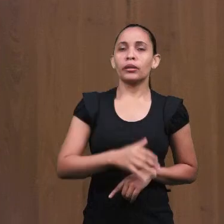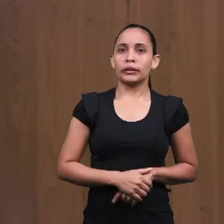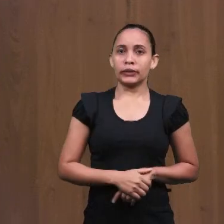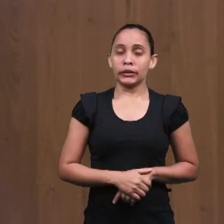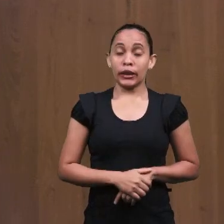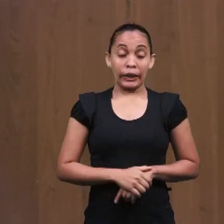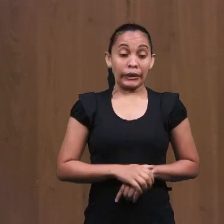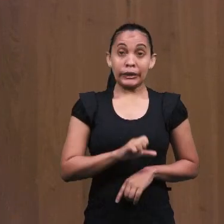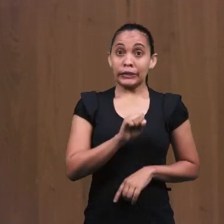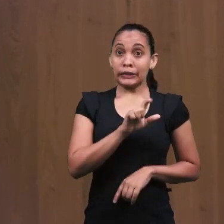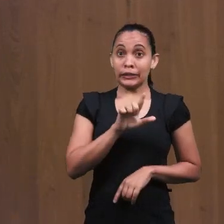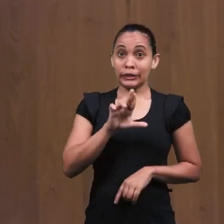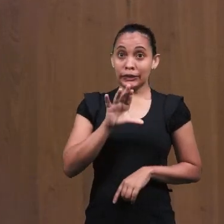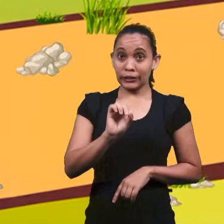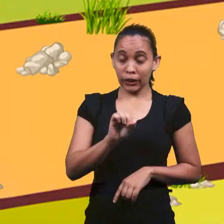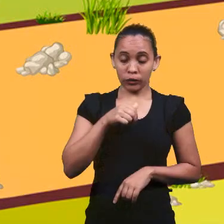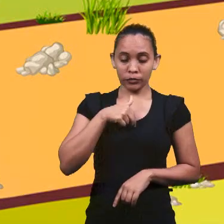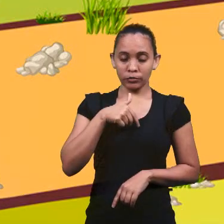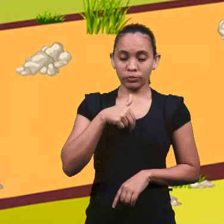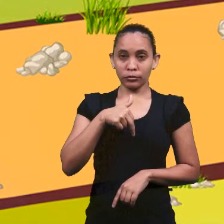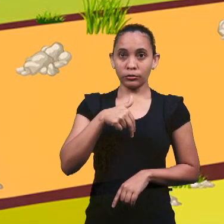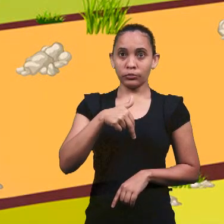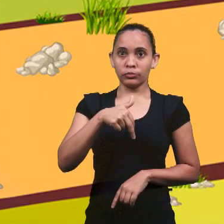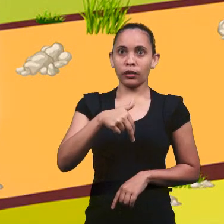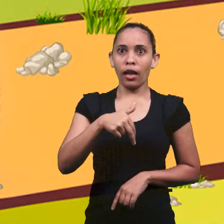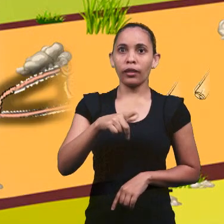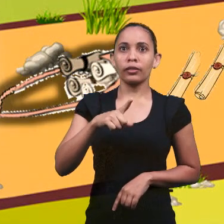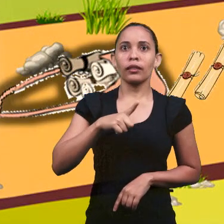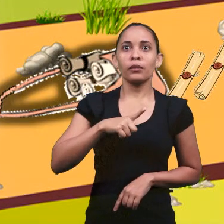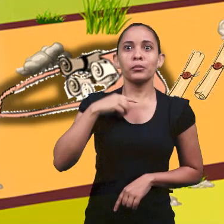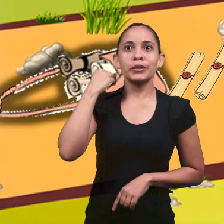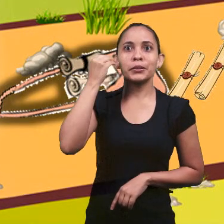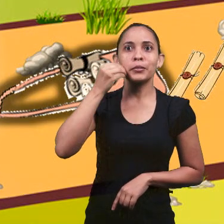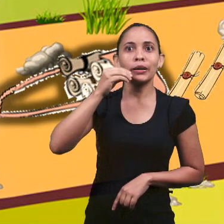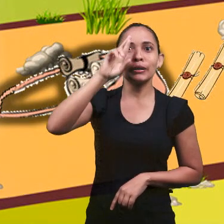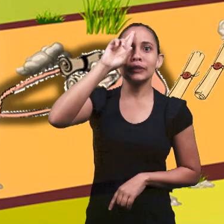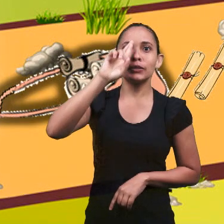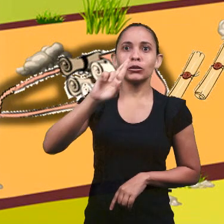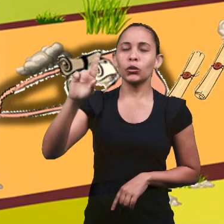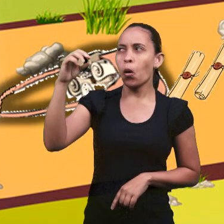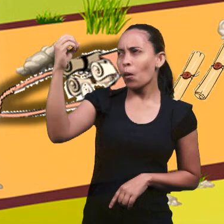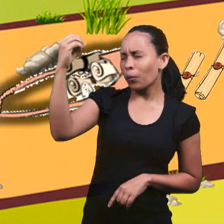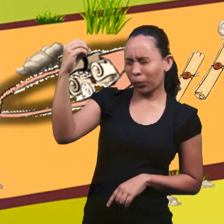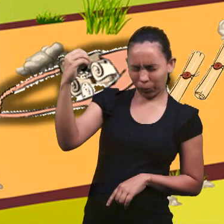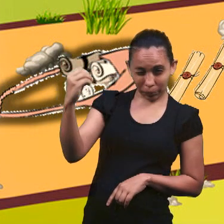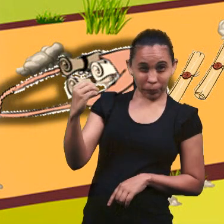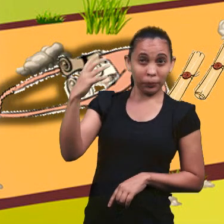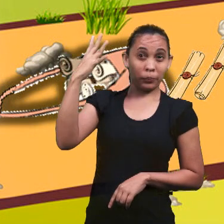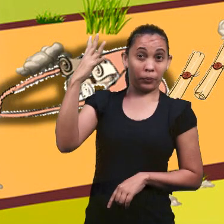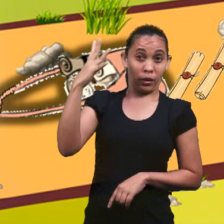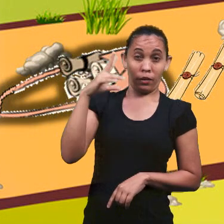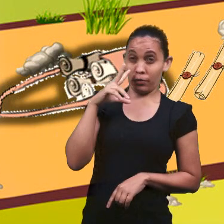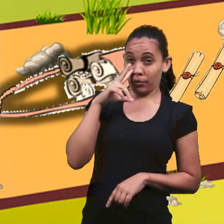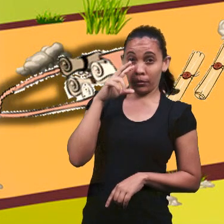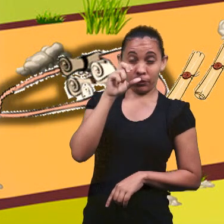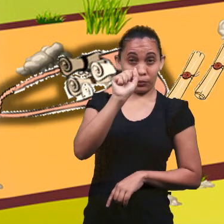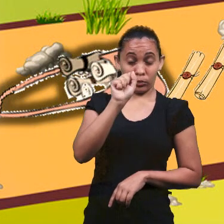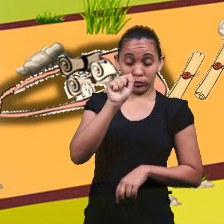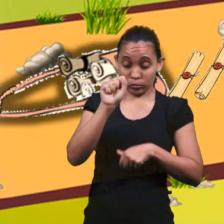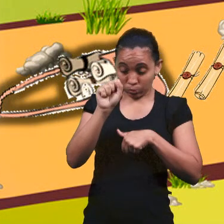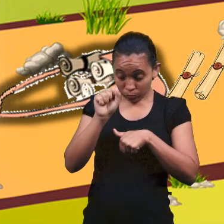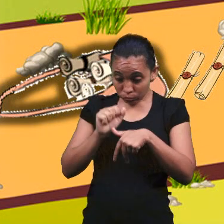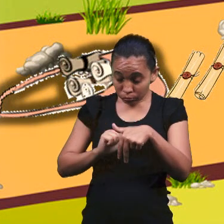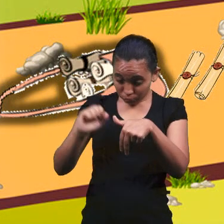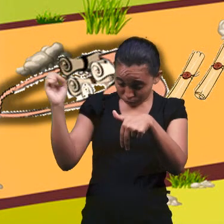avec Jésus. La parole nous dit que la lumière a resplendi sur la vie de Saul. Et à